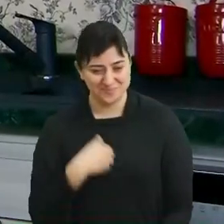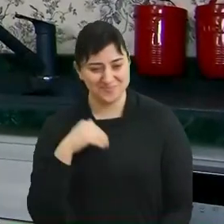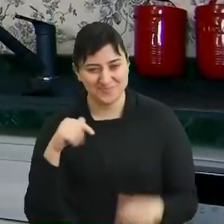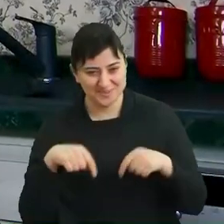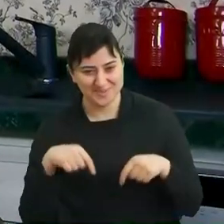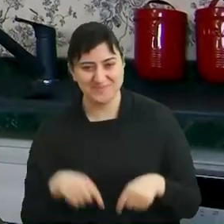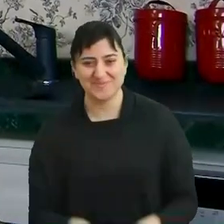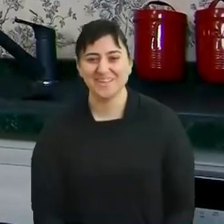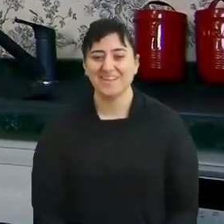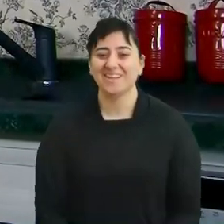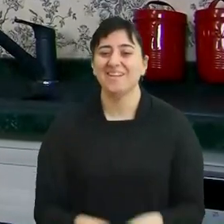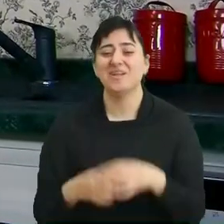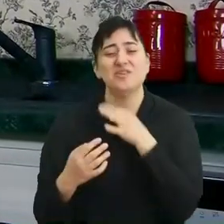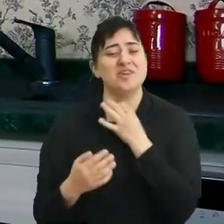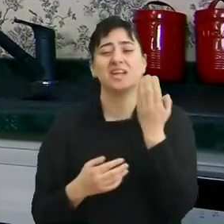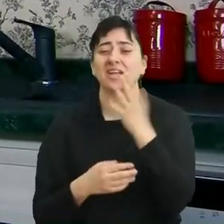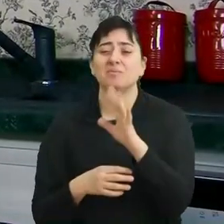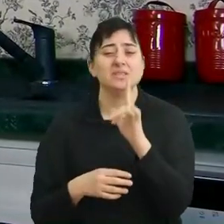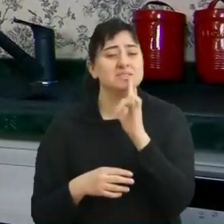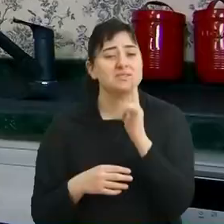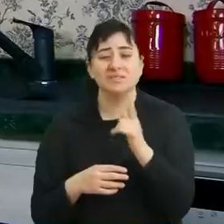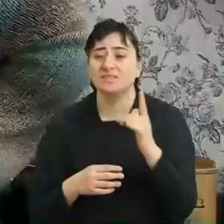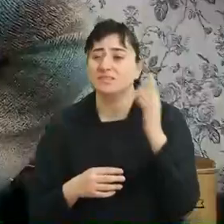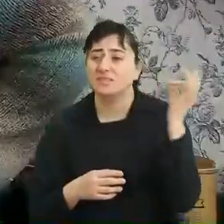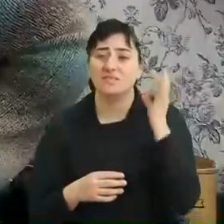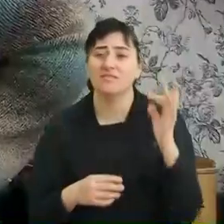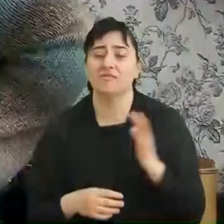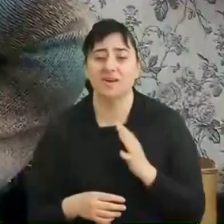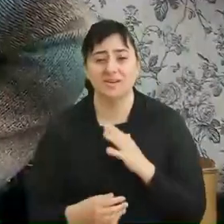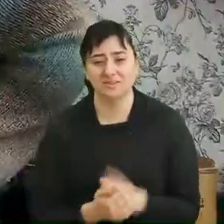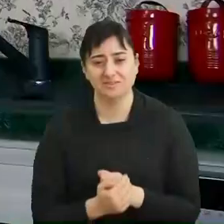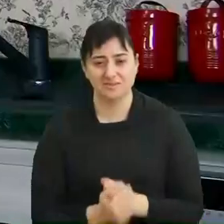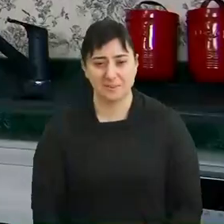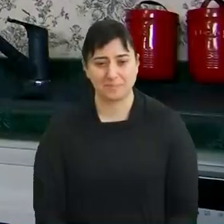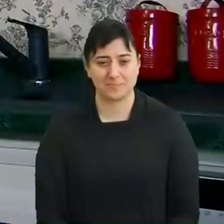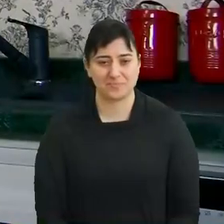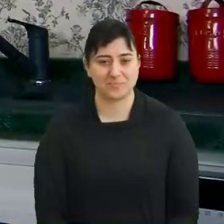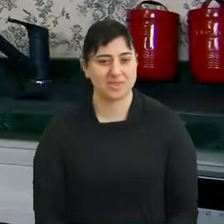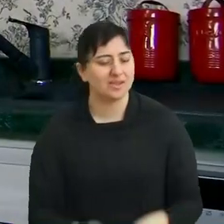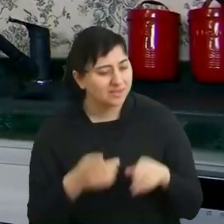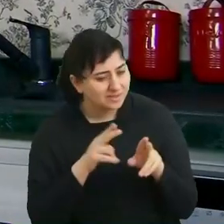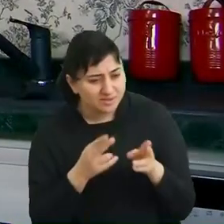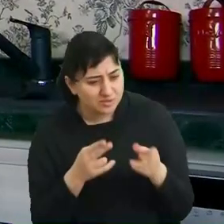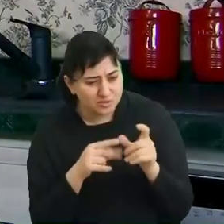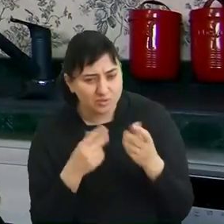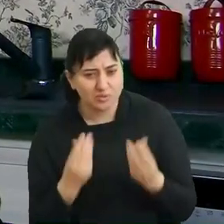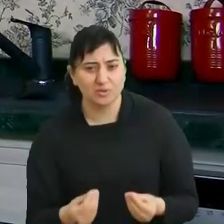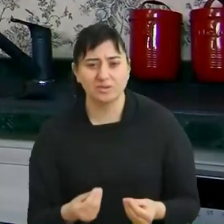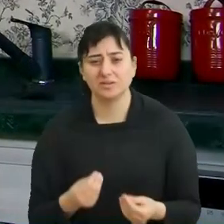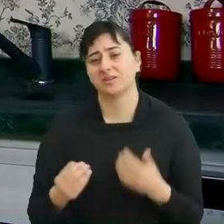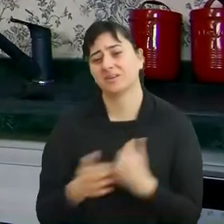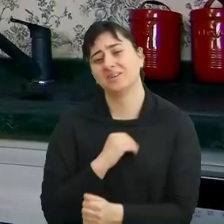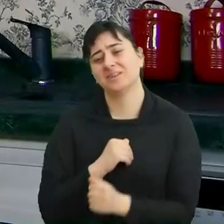Şükrü. Bak valla sesi hala yangılanıyor ya. Lan ne oluyor Şükrü?